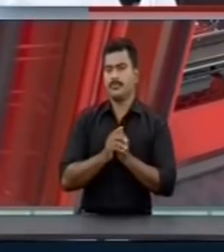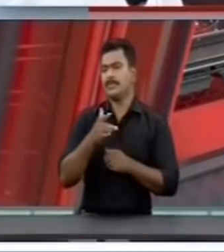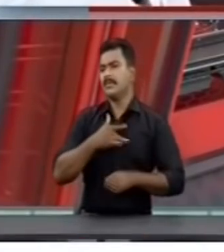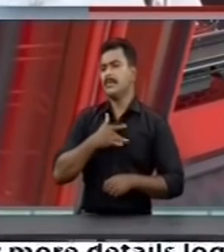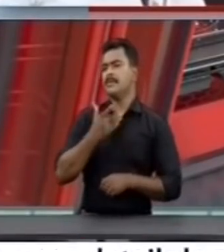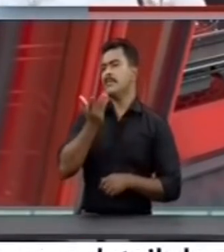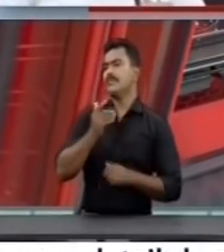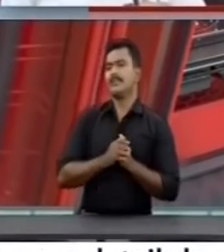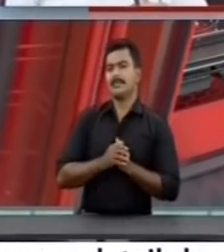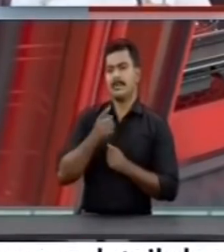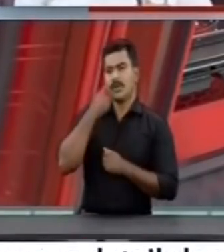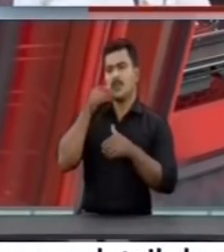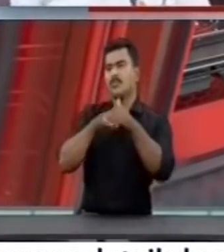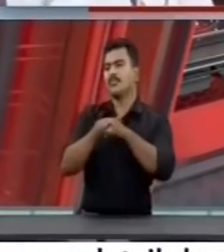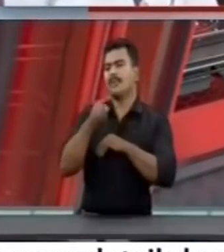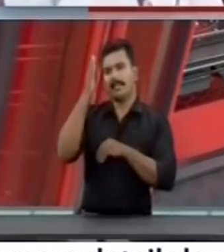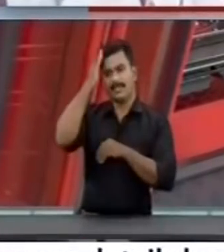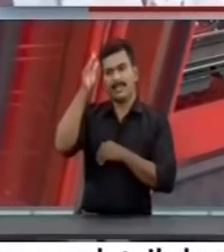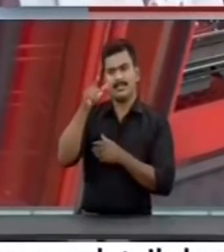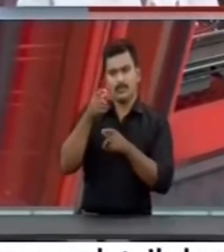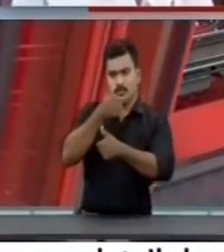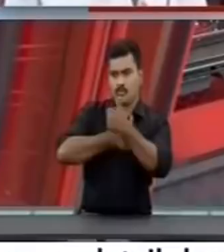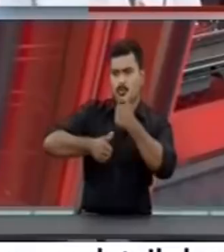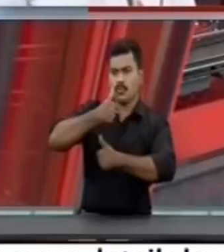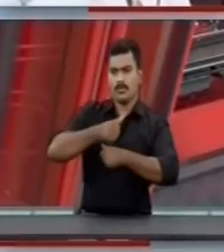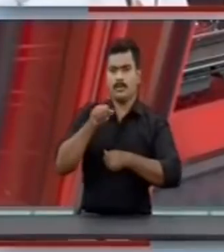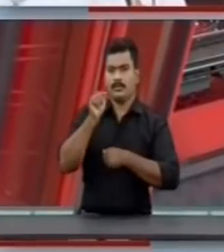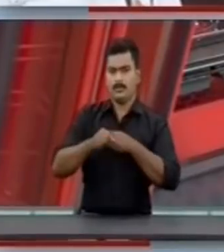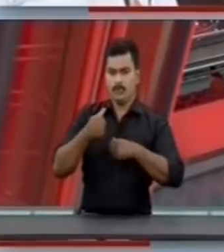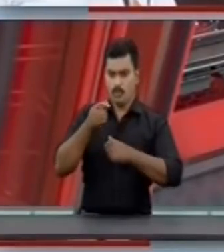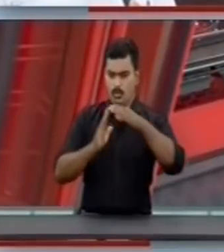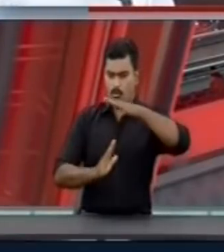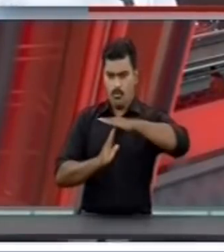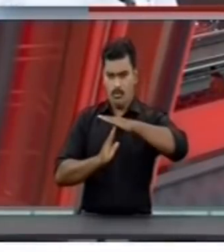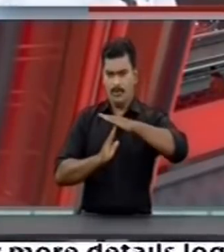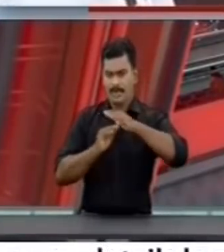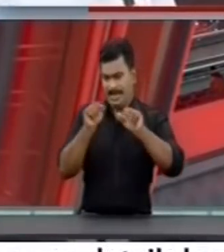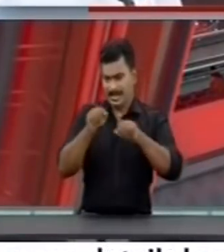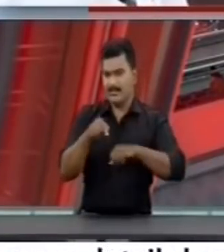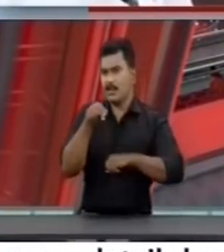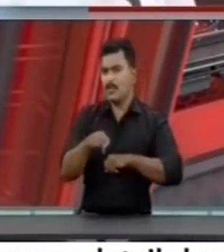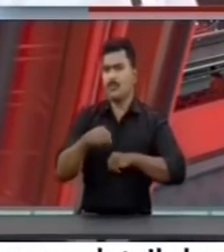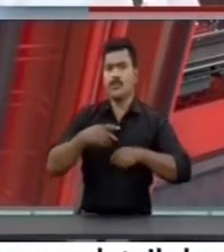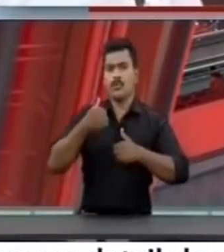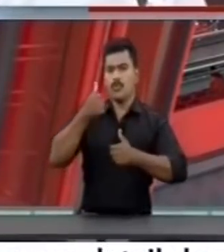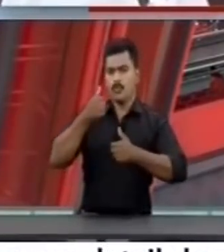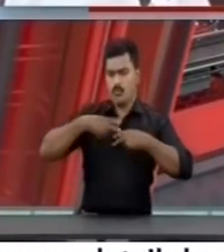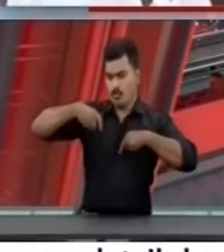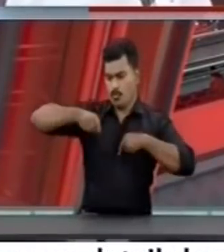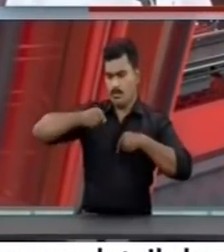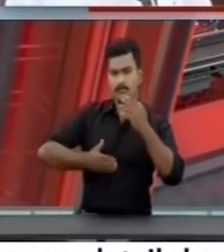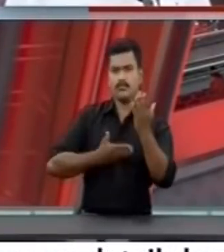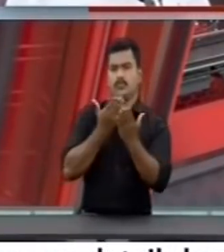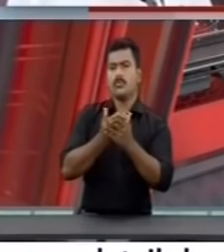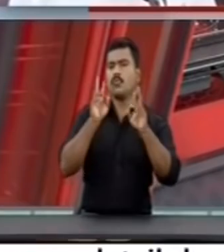തലശ്ശേരിയിൽ ഞങ്ങൾ ഹൈക്കോടതിയിലേക്ക് വരേണ്ടി വന്നത് അവിടുത്തെ പിഴവ് കാരണമായിരിക്കുമല്ലോ. നീതി കിട്ടാത്തത് കൊണ്ടാണല്ലോ. നീതി ബഹുമാനപ്പെട്ട ഹൈക്കോടതിയിൽ നിന്ന് ലഭിക്കുമെന്നാണ് ഞങ്ങൾ വിശ്വസിക്കുന്നത്. നാളെ